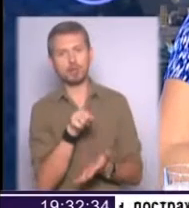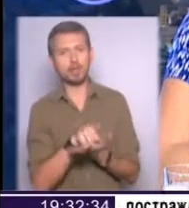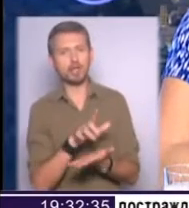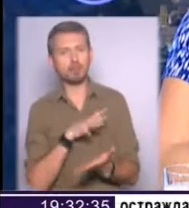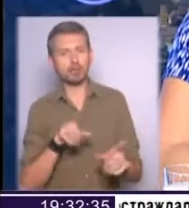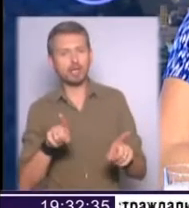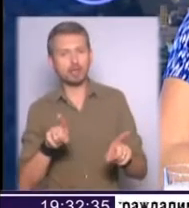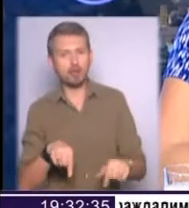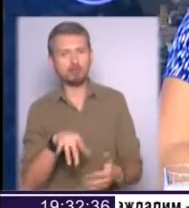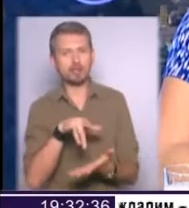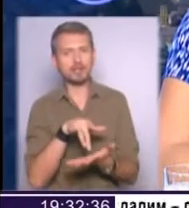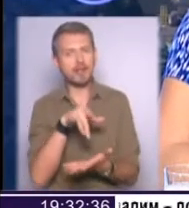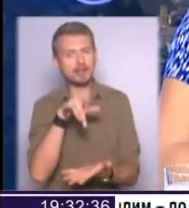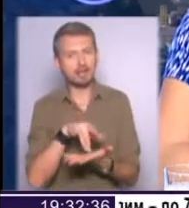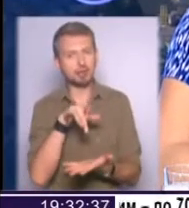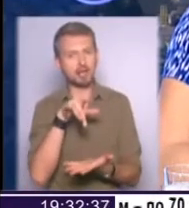теж